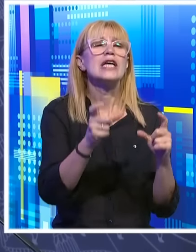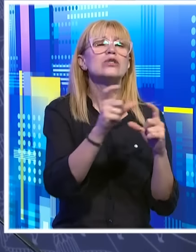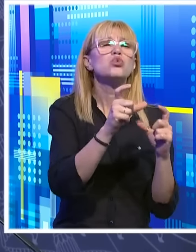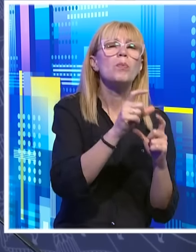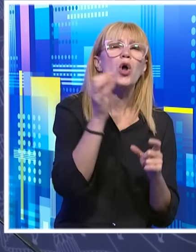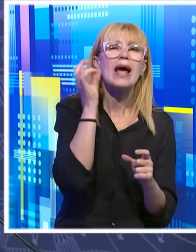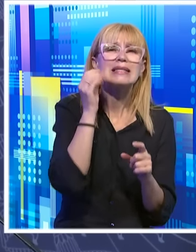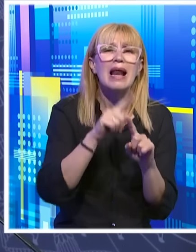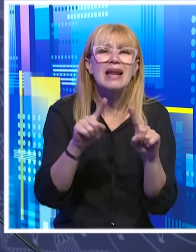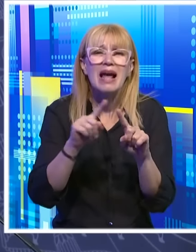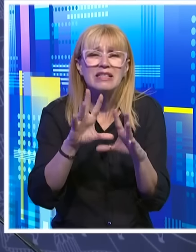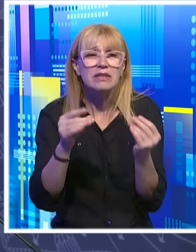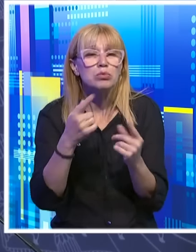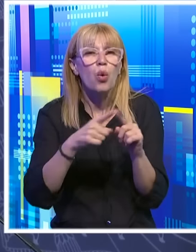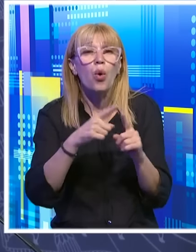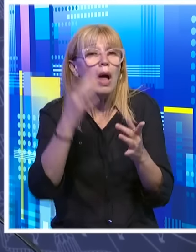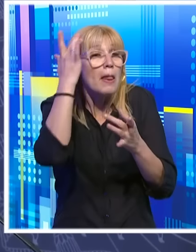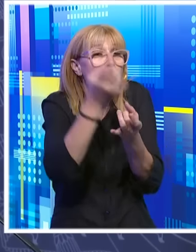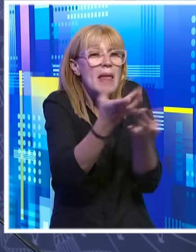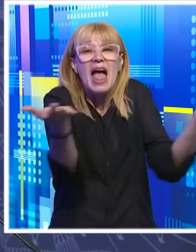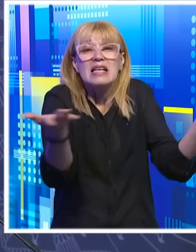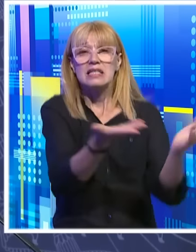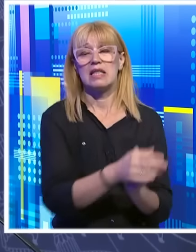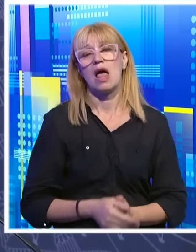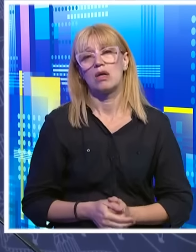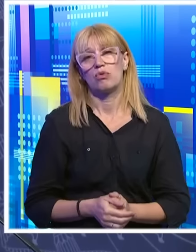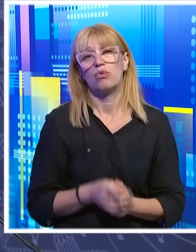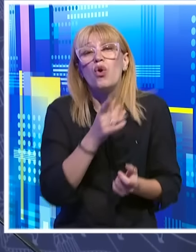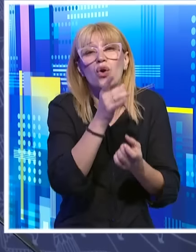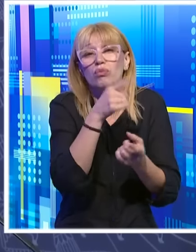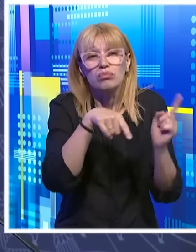jer pojma nemaju, naravno. I ne znaju šta je jadarit.